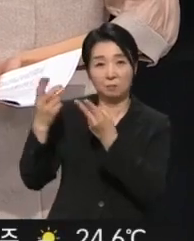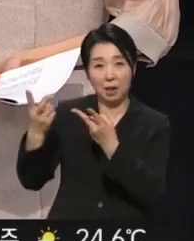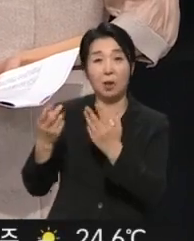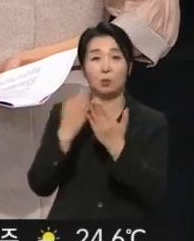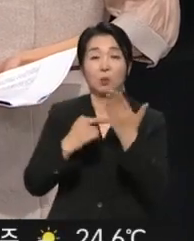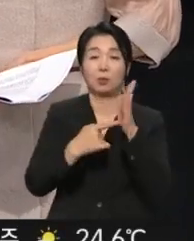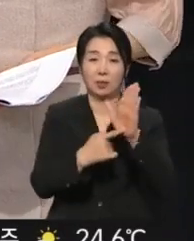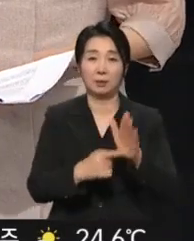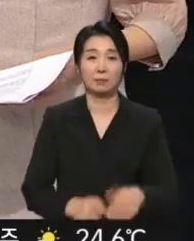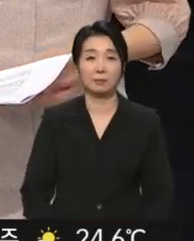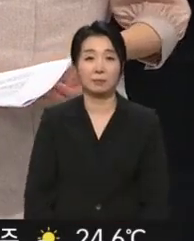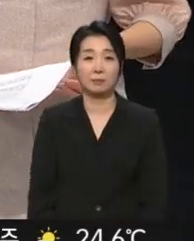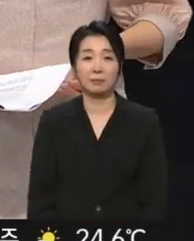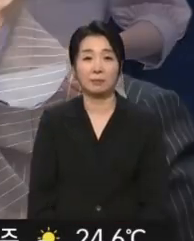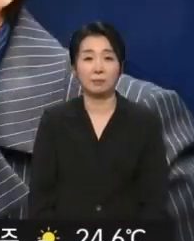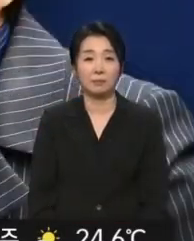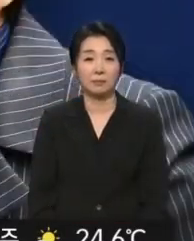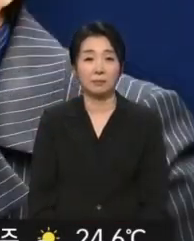공개된 겁니다.